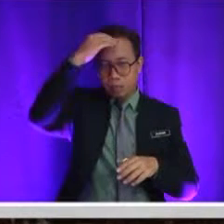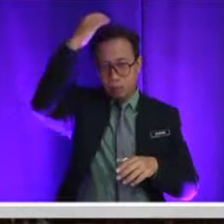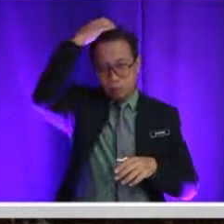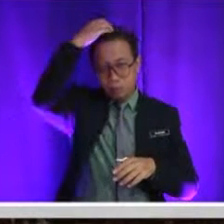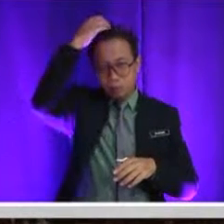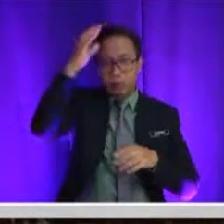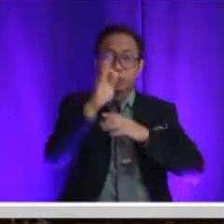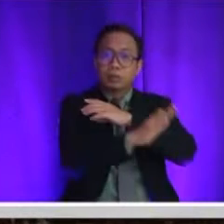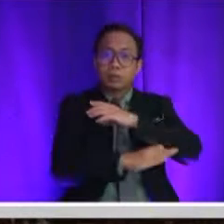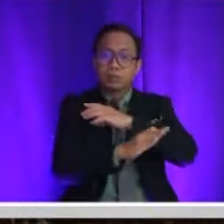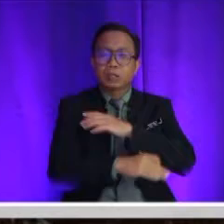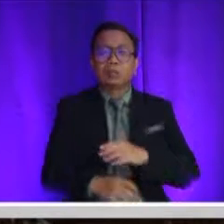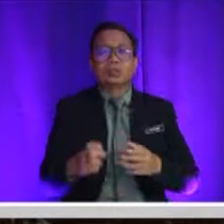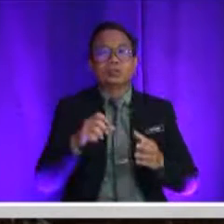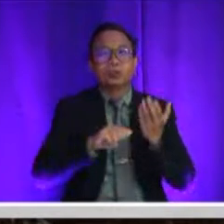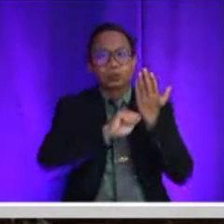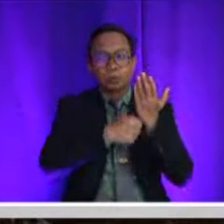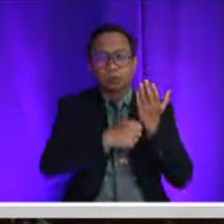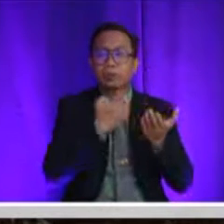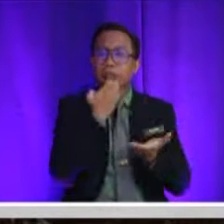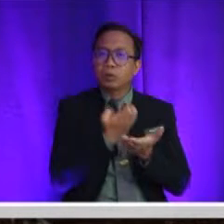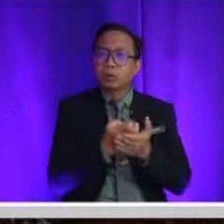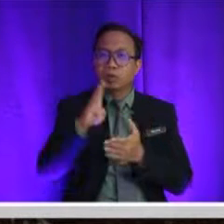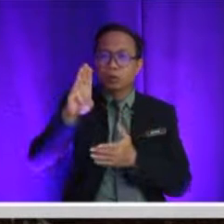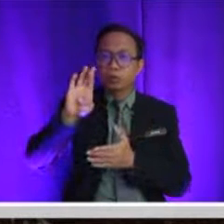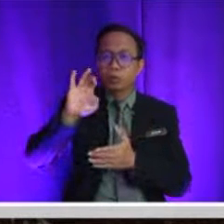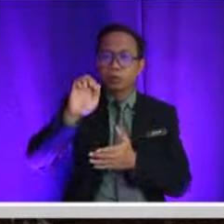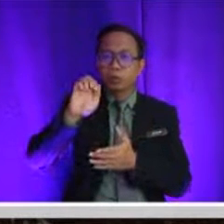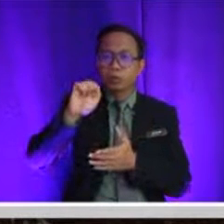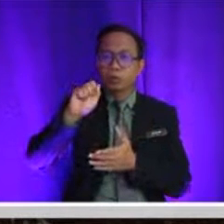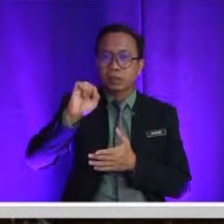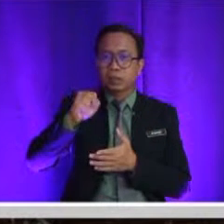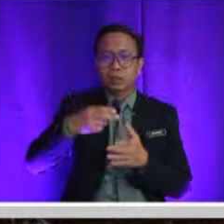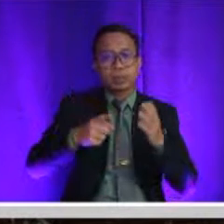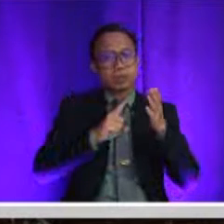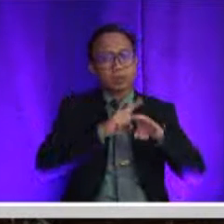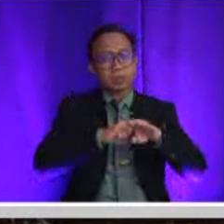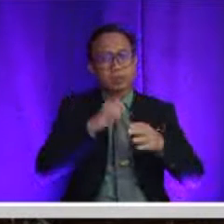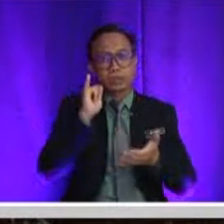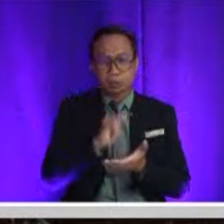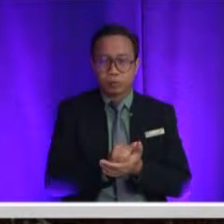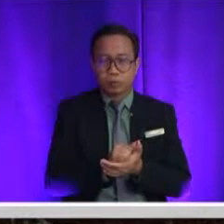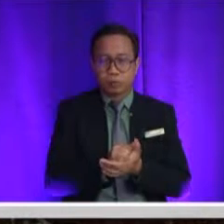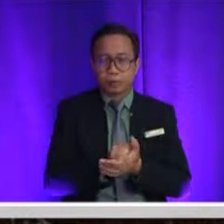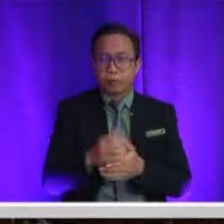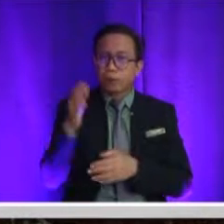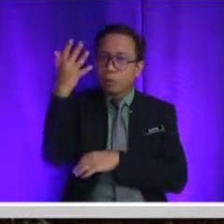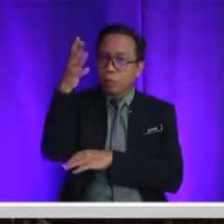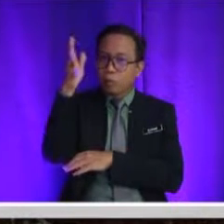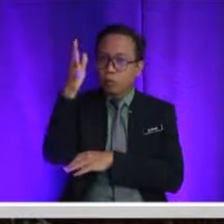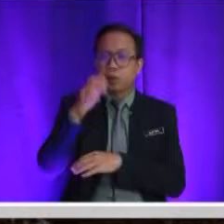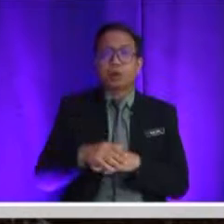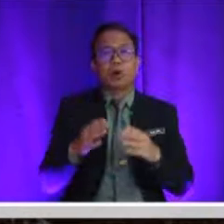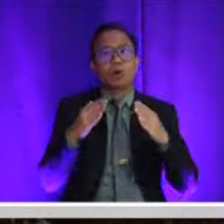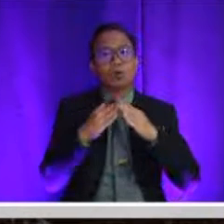merupakan sumber ekonomi British Pada masa itu mereka merusakkan pokok getah hilang Estate rumah